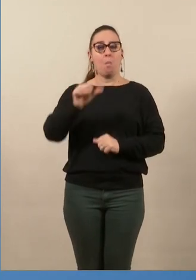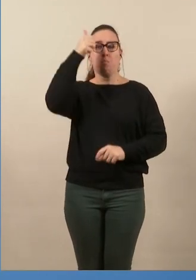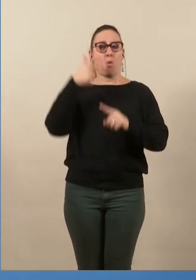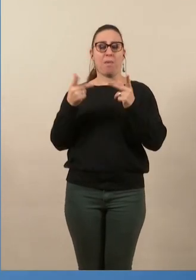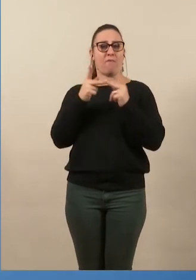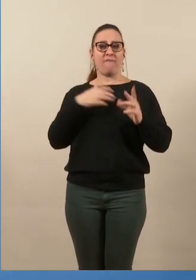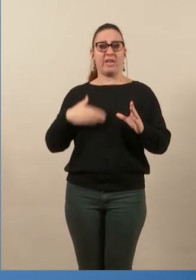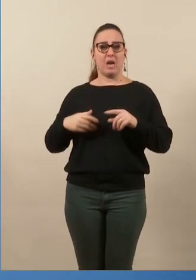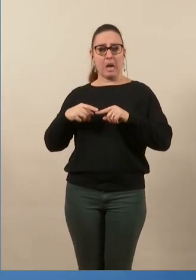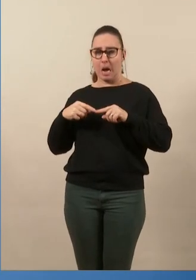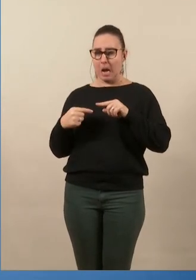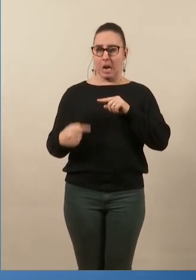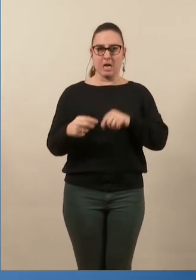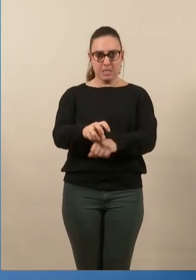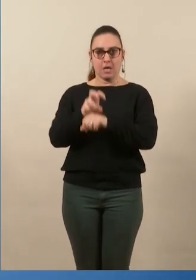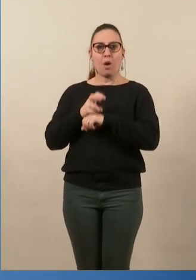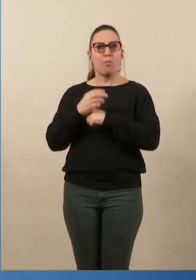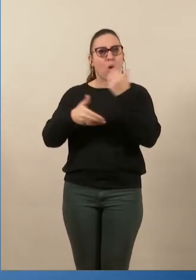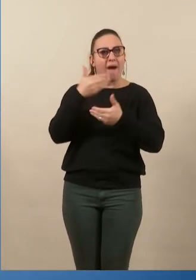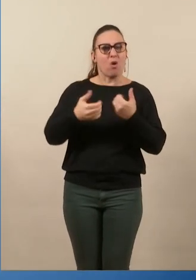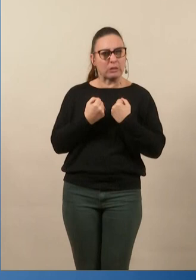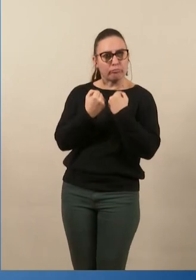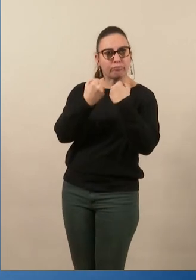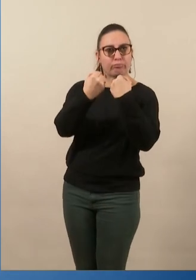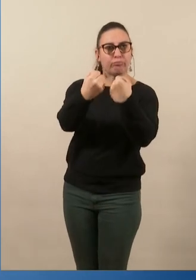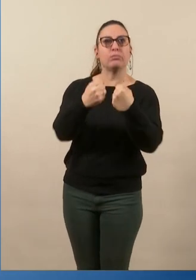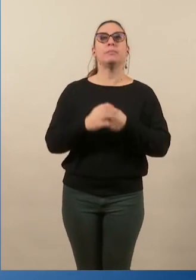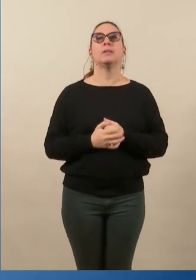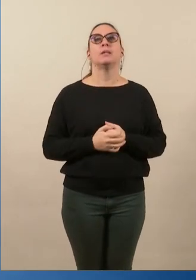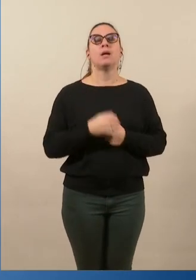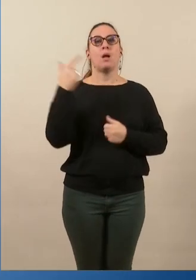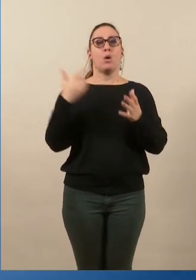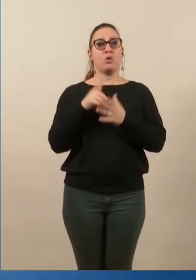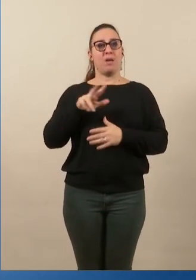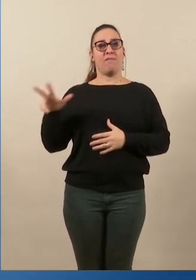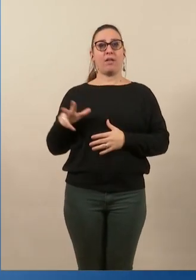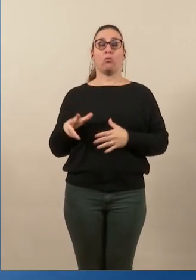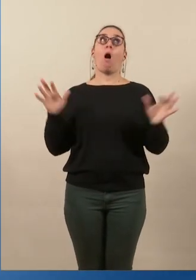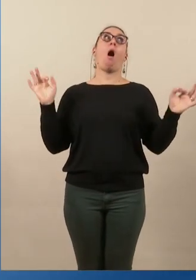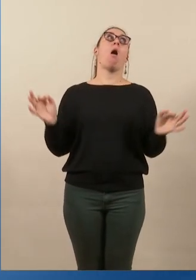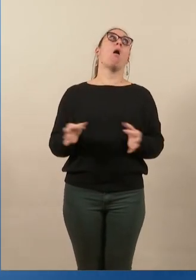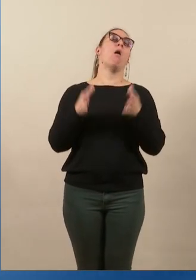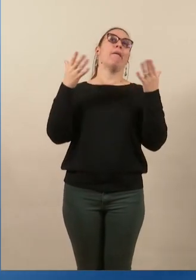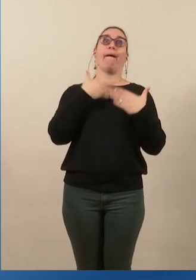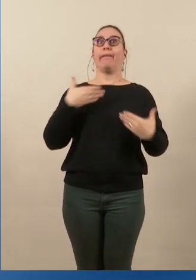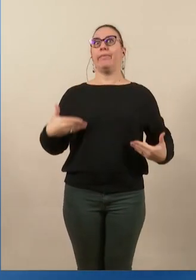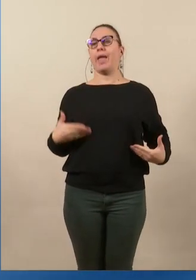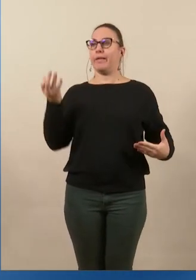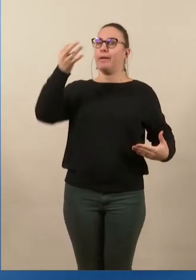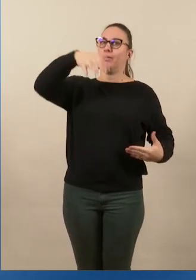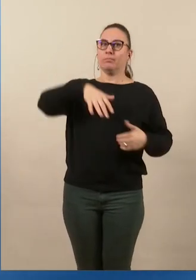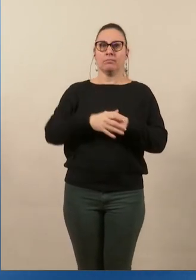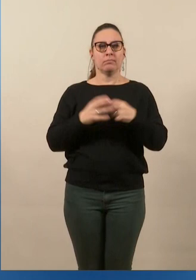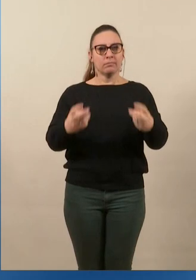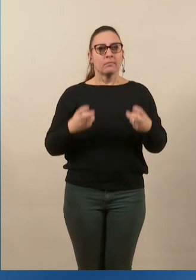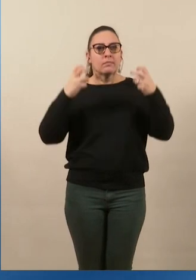la ville pour se donner les moyens d'aller de l'avant en 2023 c'est l'apothéose avec tout d'abord l'augmentation